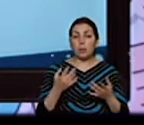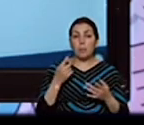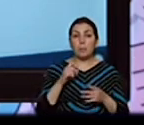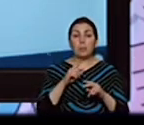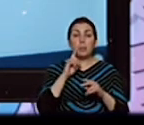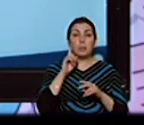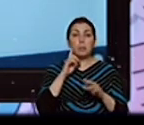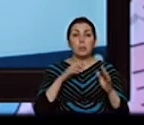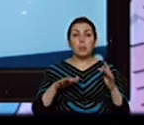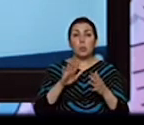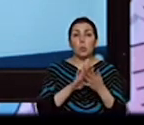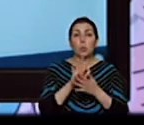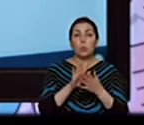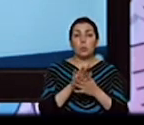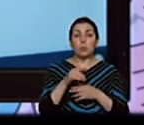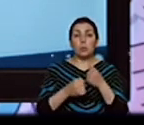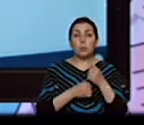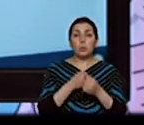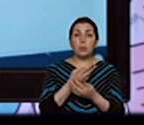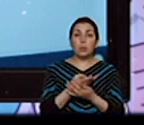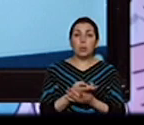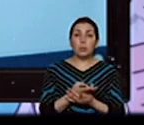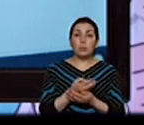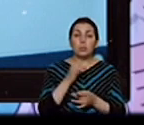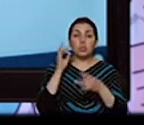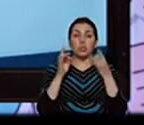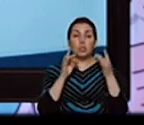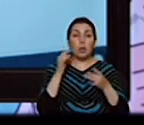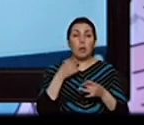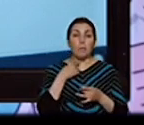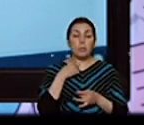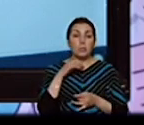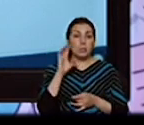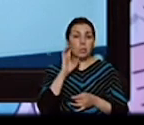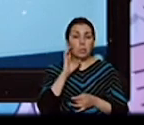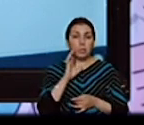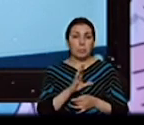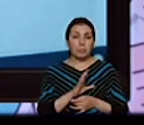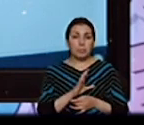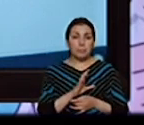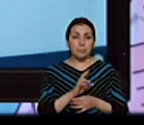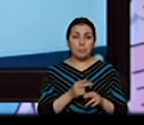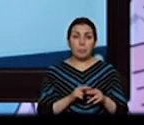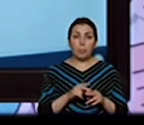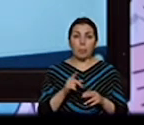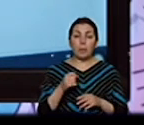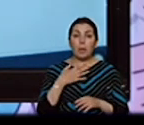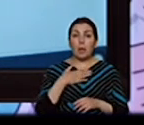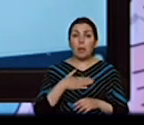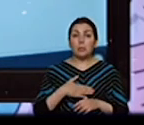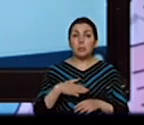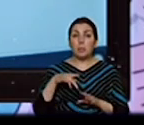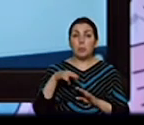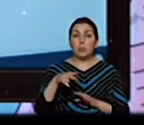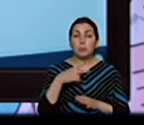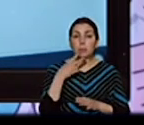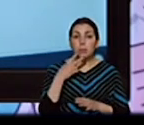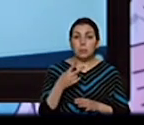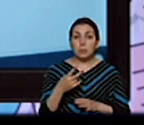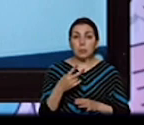ko'm-ko'k maysalar ustida yotgan ayiq voy shitirlagan ovozni eshitibdi. Asta borib